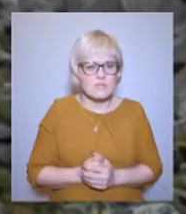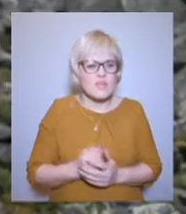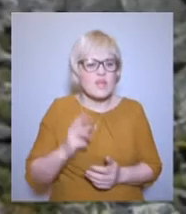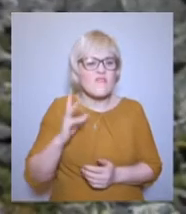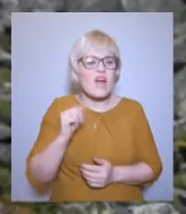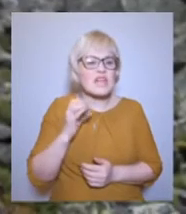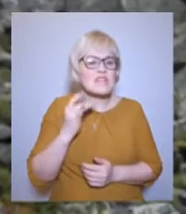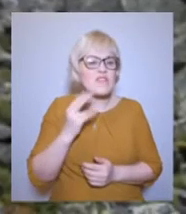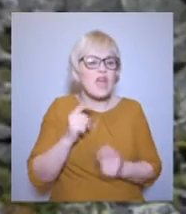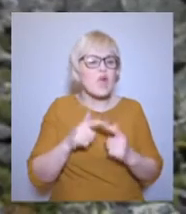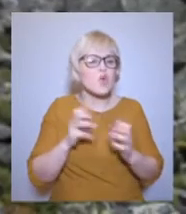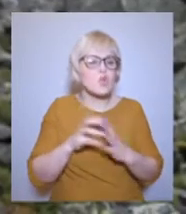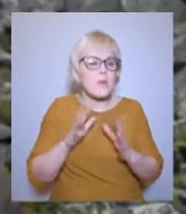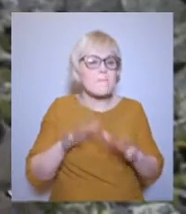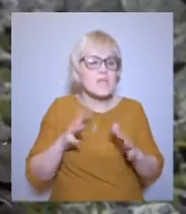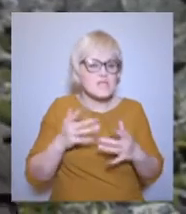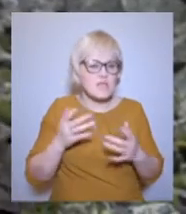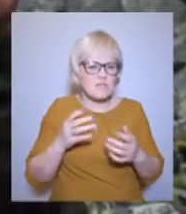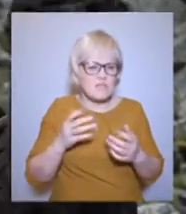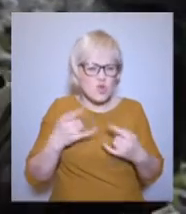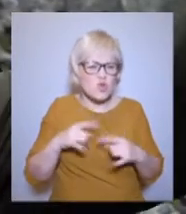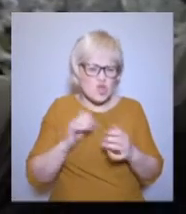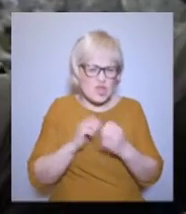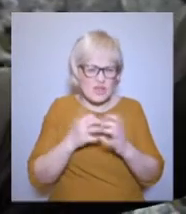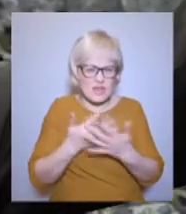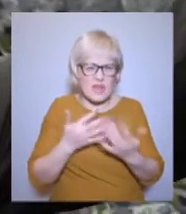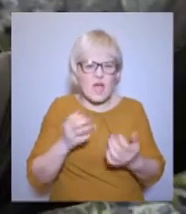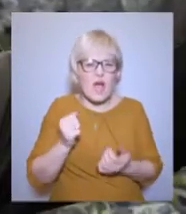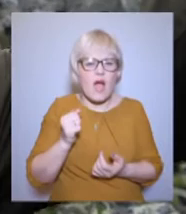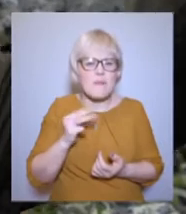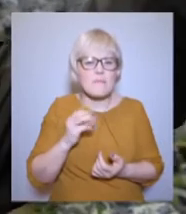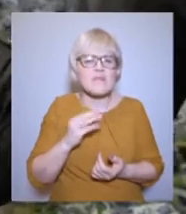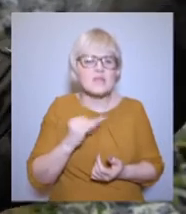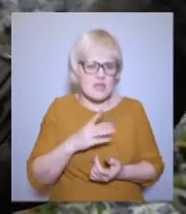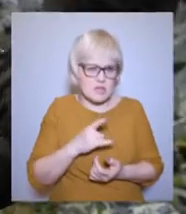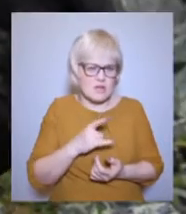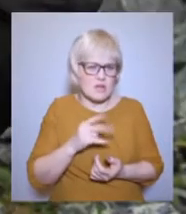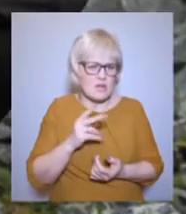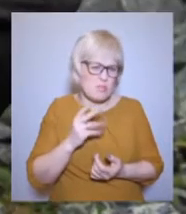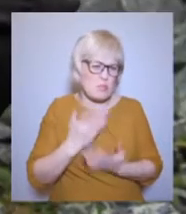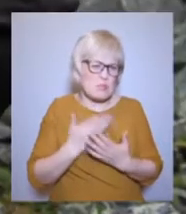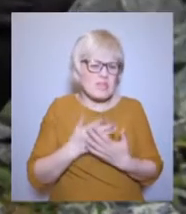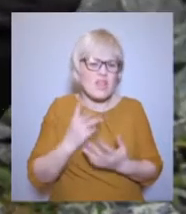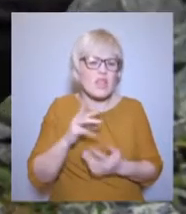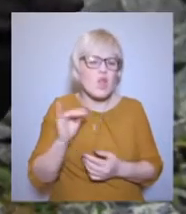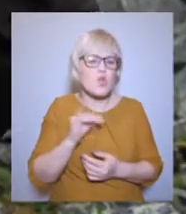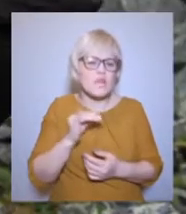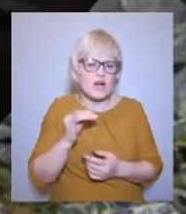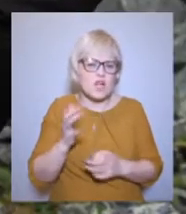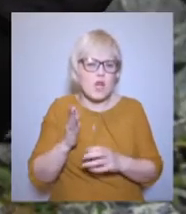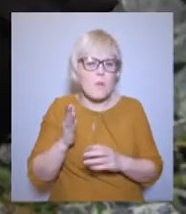Вот кварцевая группа месторождений, аметисты, вот на север отсюда косоварка